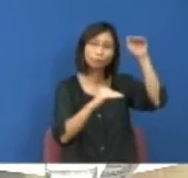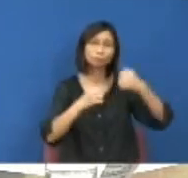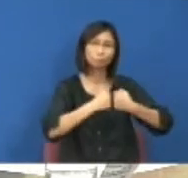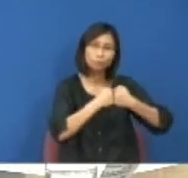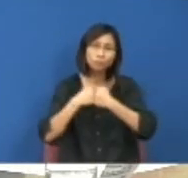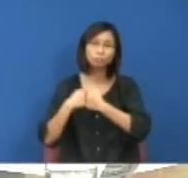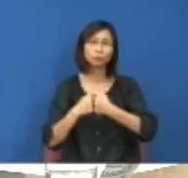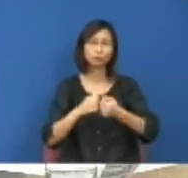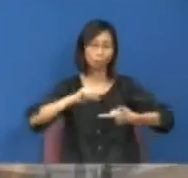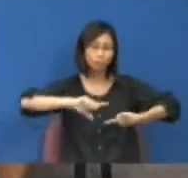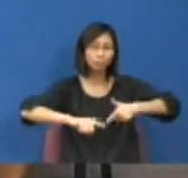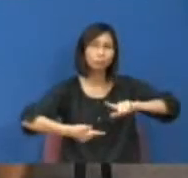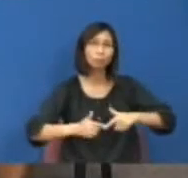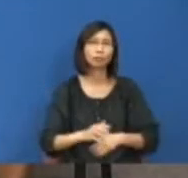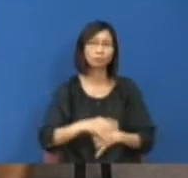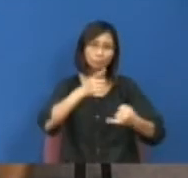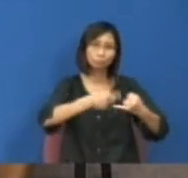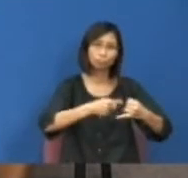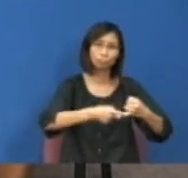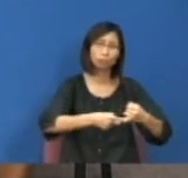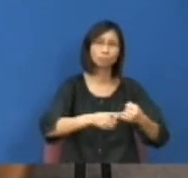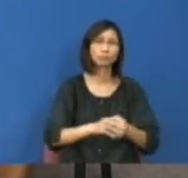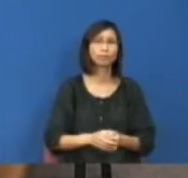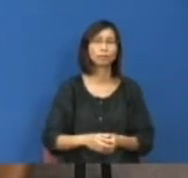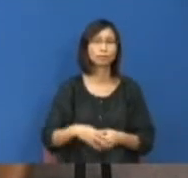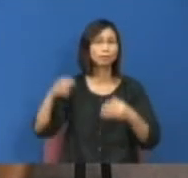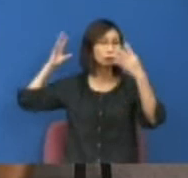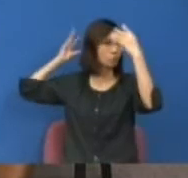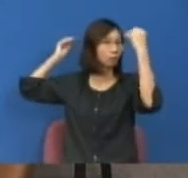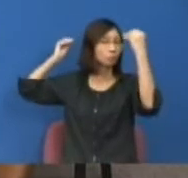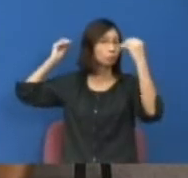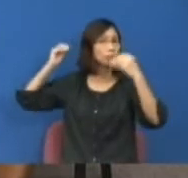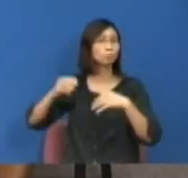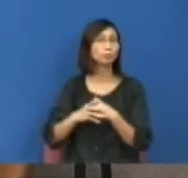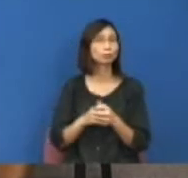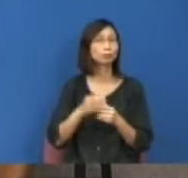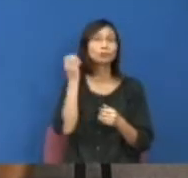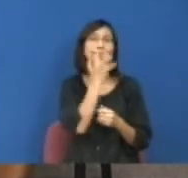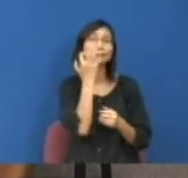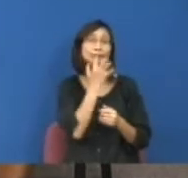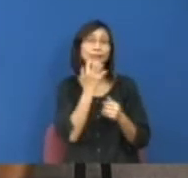尾是由呢一個拿破崙個侄，拿破崙